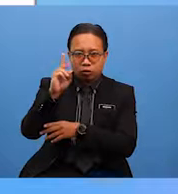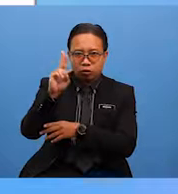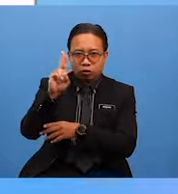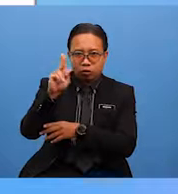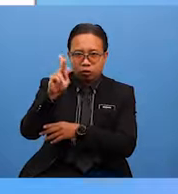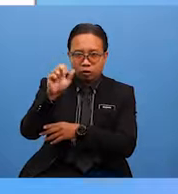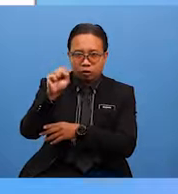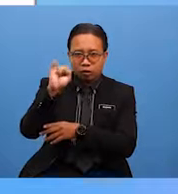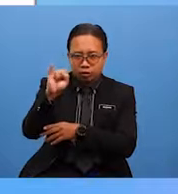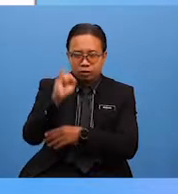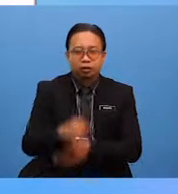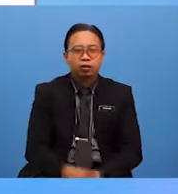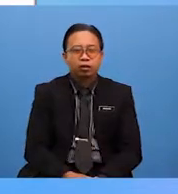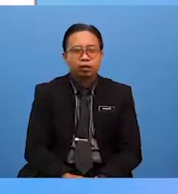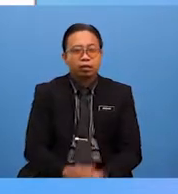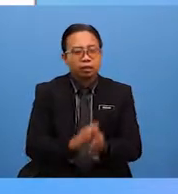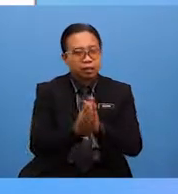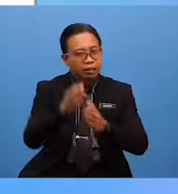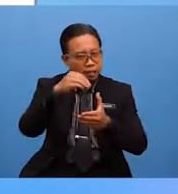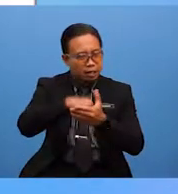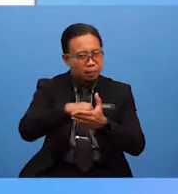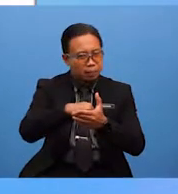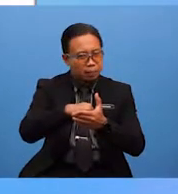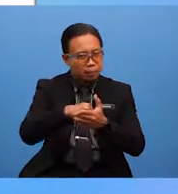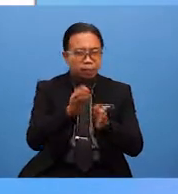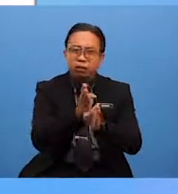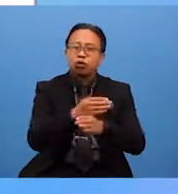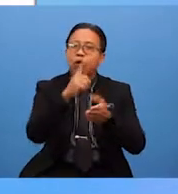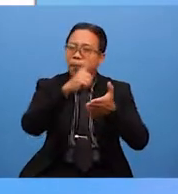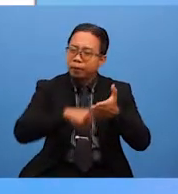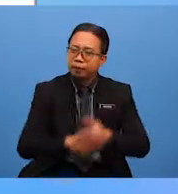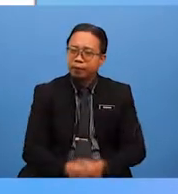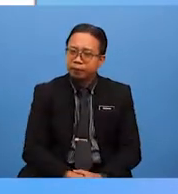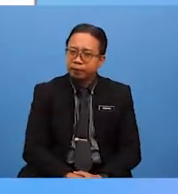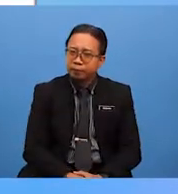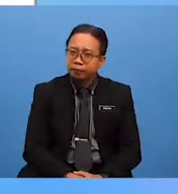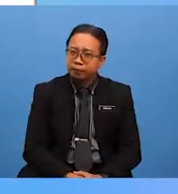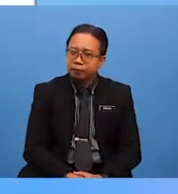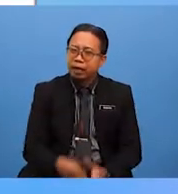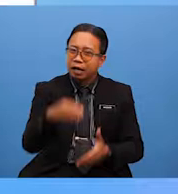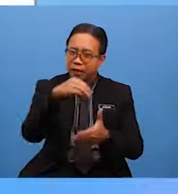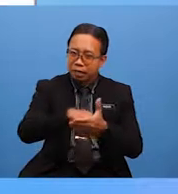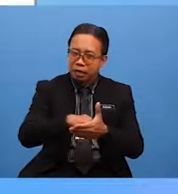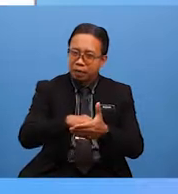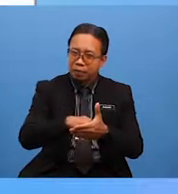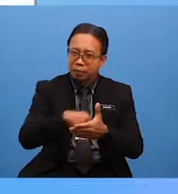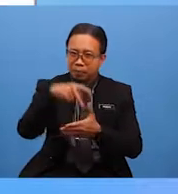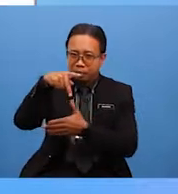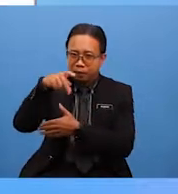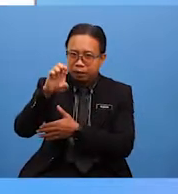dan kontraksi berlaku dalam diam apel betul dalam pejal